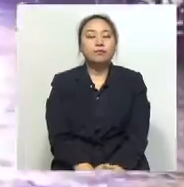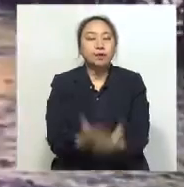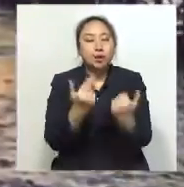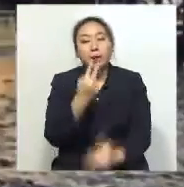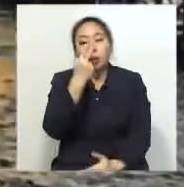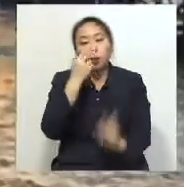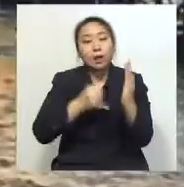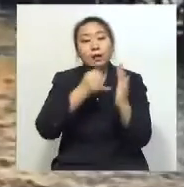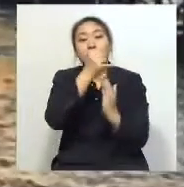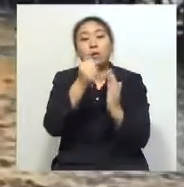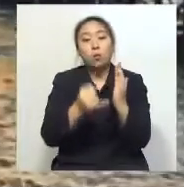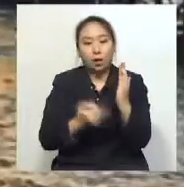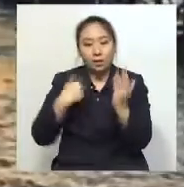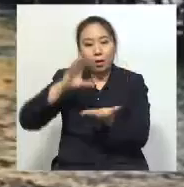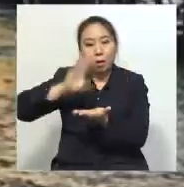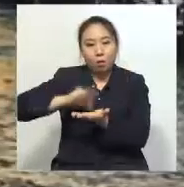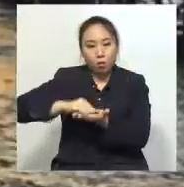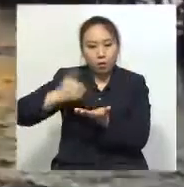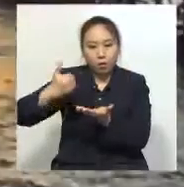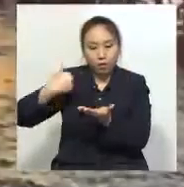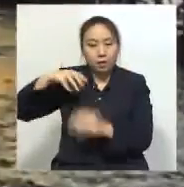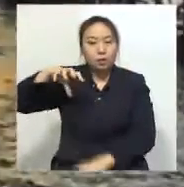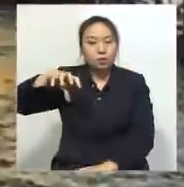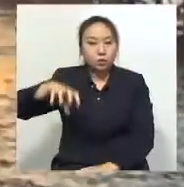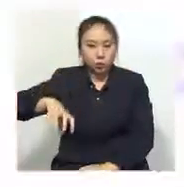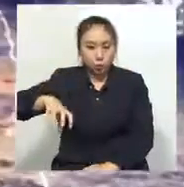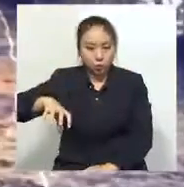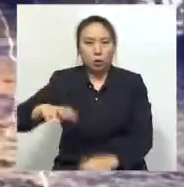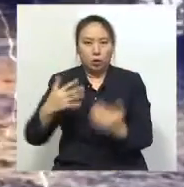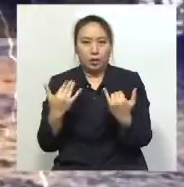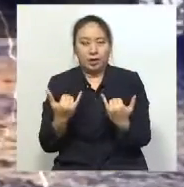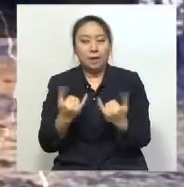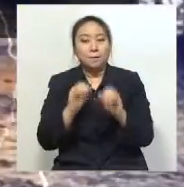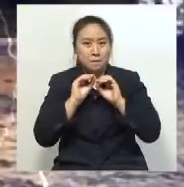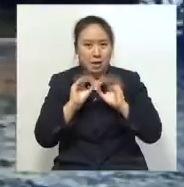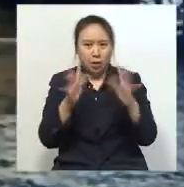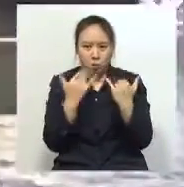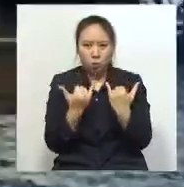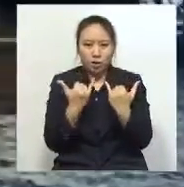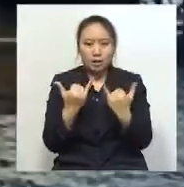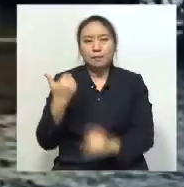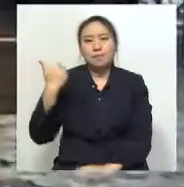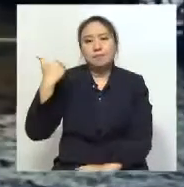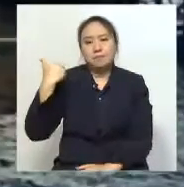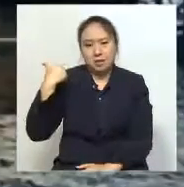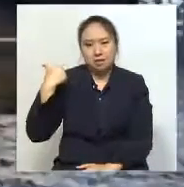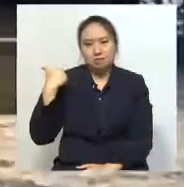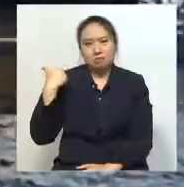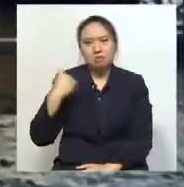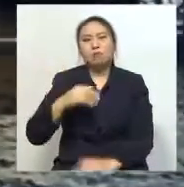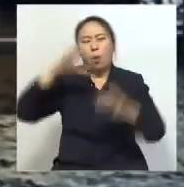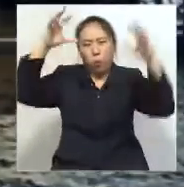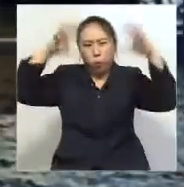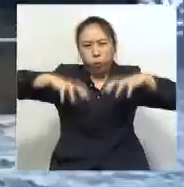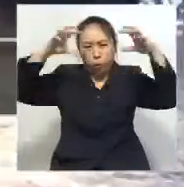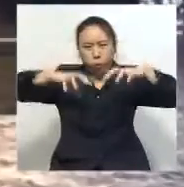รายจงหวัดกับ้างนะคะโดยข้อมูจากศูยเฉพาะกิจชั่วคราวในภาววิกริตแ้งว่าวันนี้มีพื้นที่เสี่ยงภ